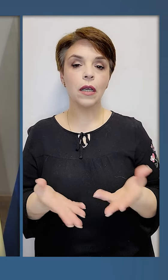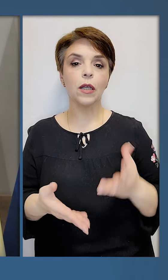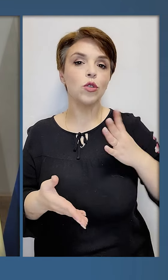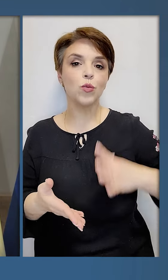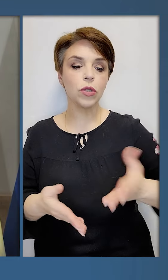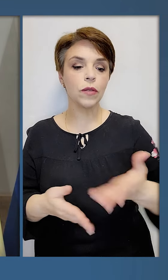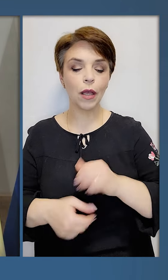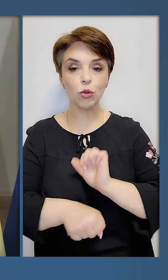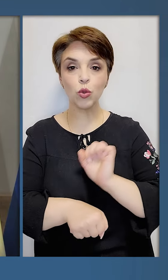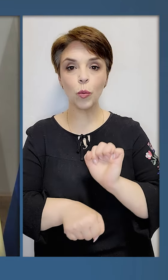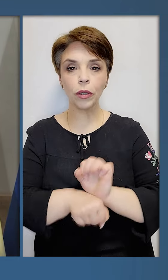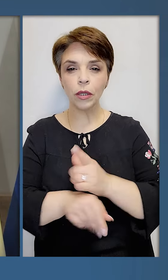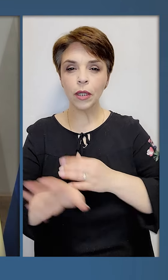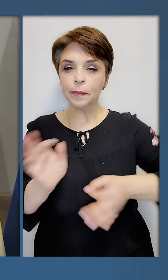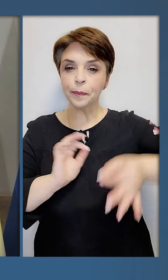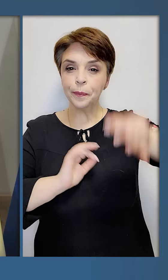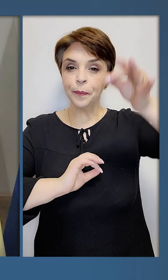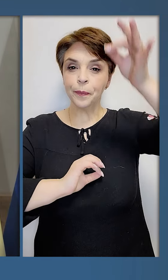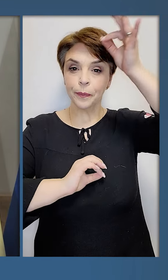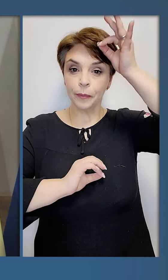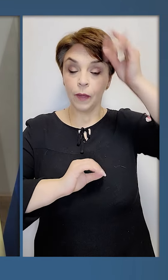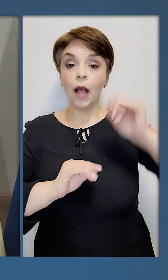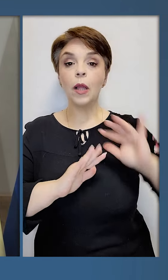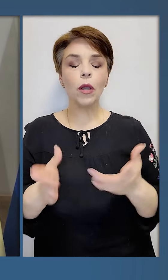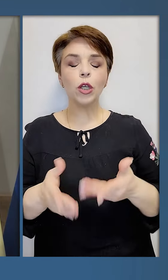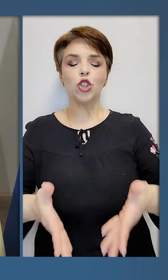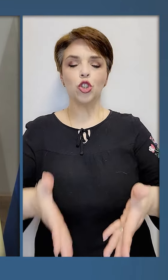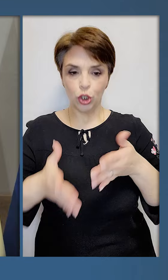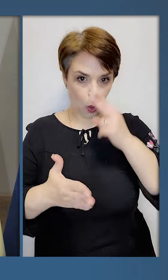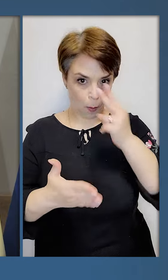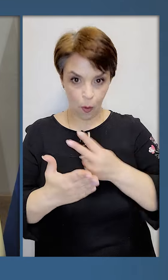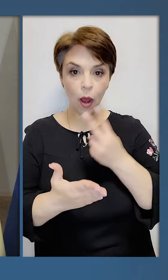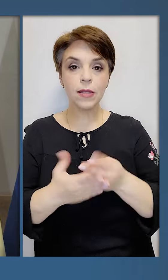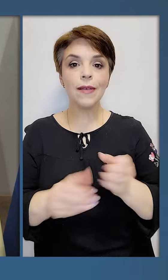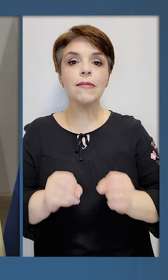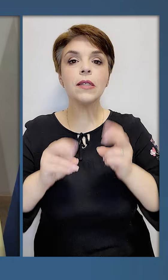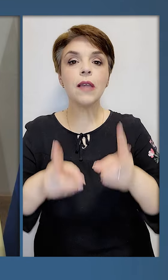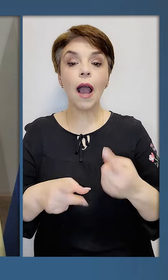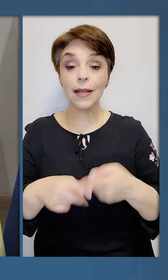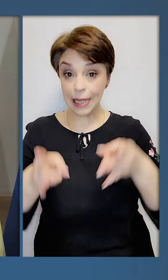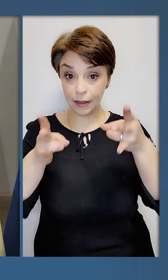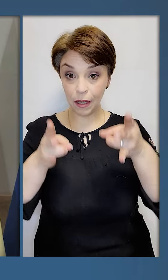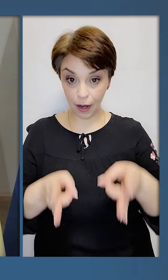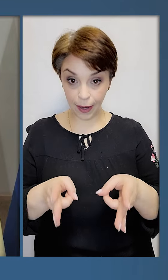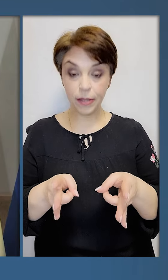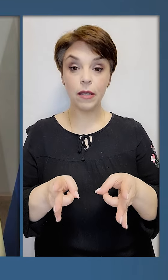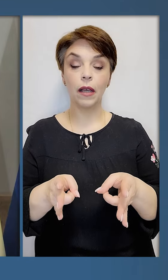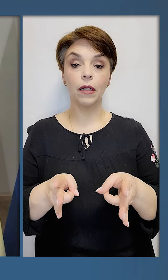який змусив нас зупинитися і рефлексувати, але також момент, який чітко показав, яким чином ця трагедія